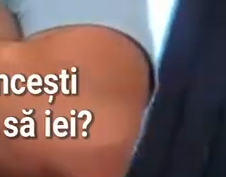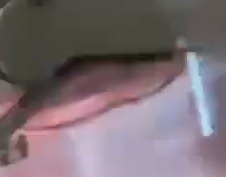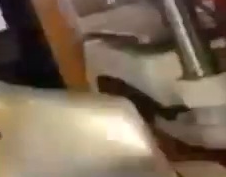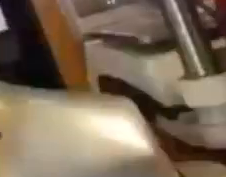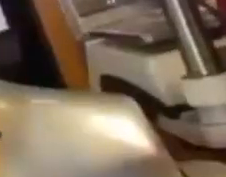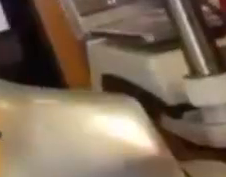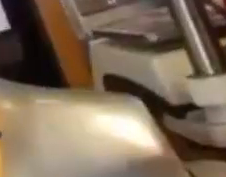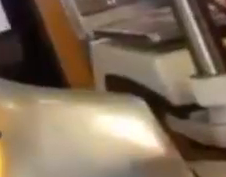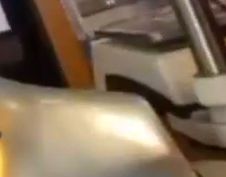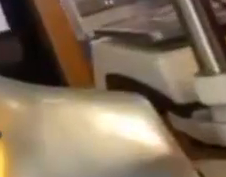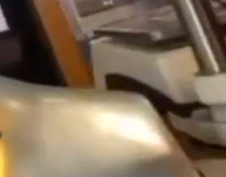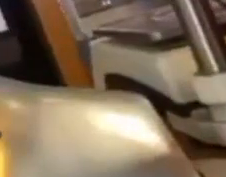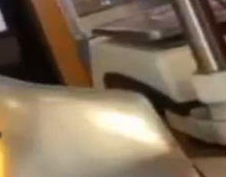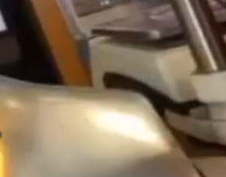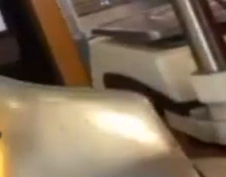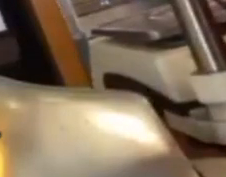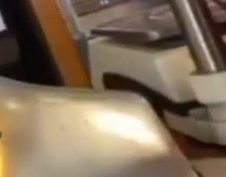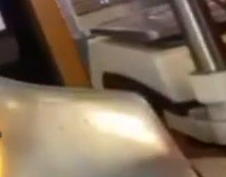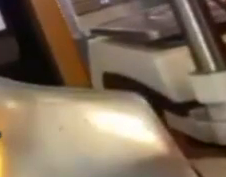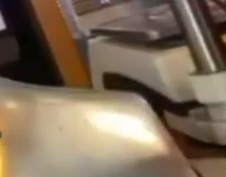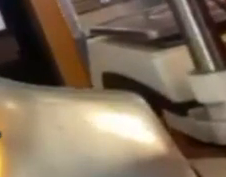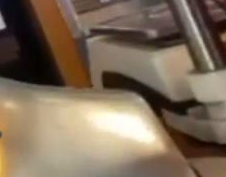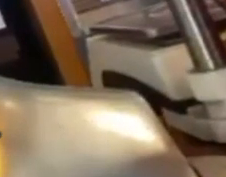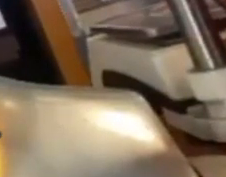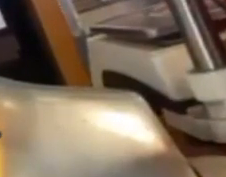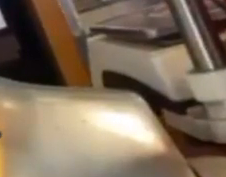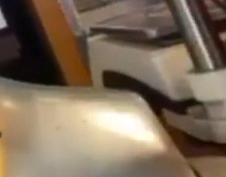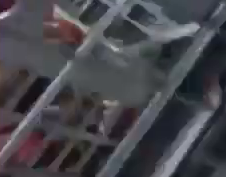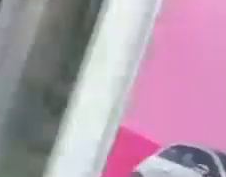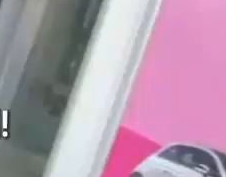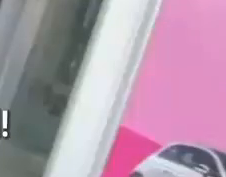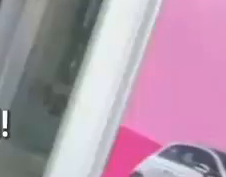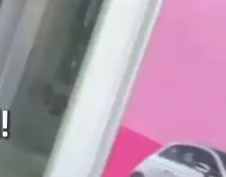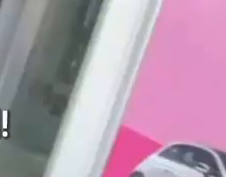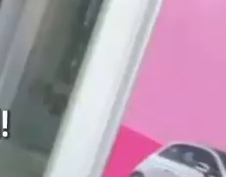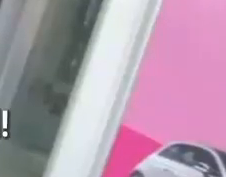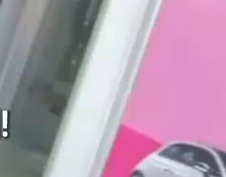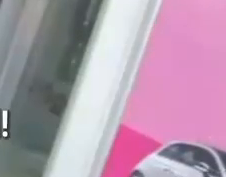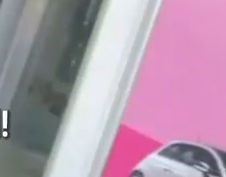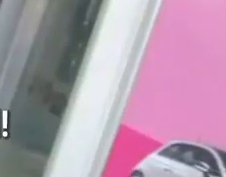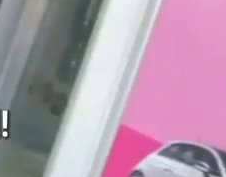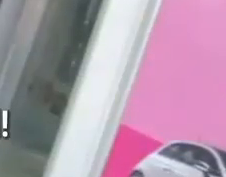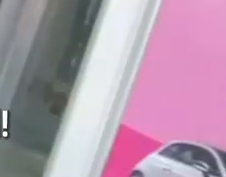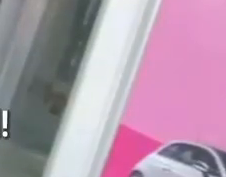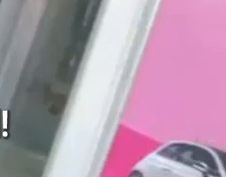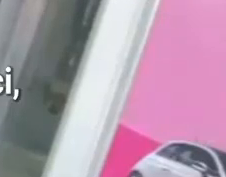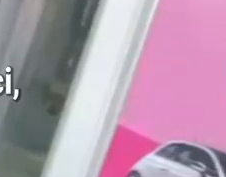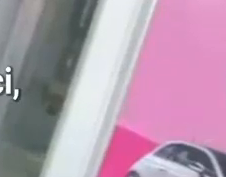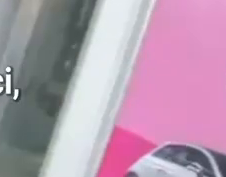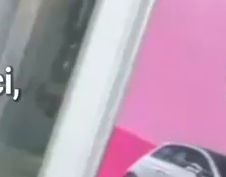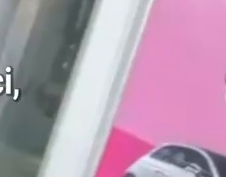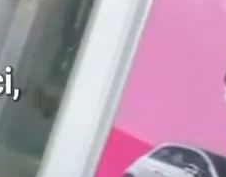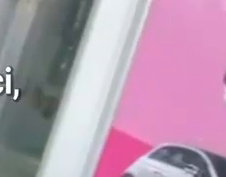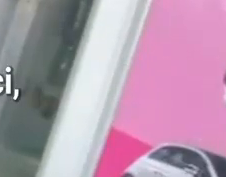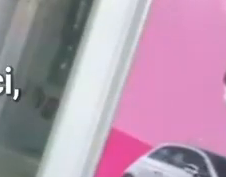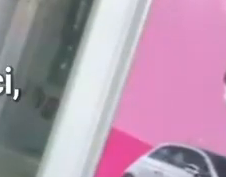să iei? Acum suntem loviți din toate punctele noi, așa. După alimente, unul după altul. După